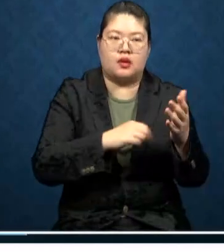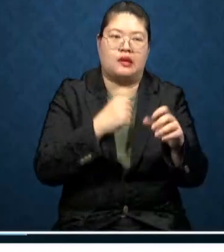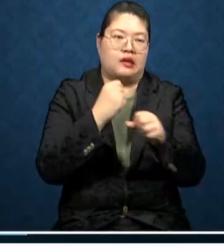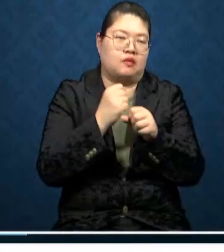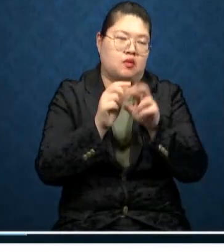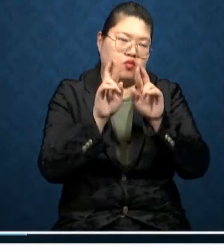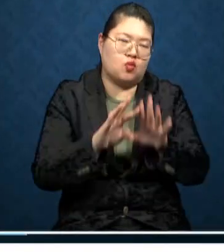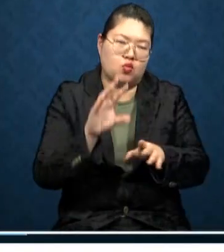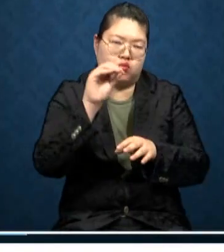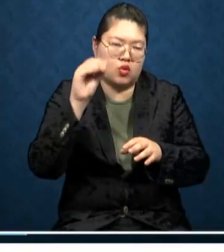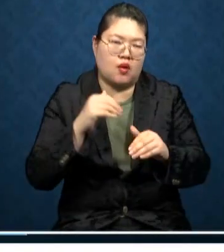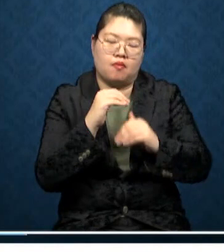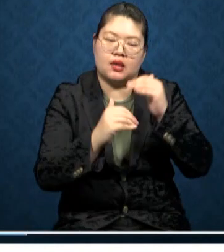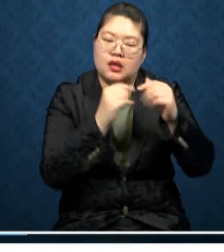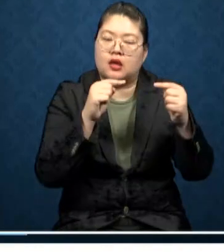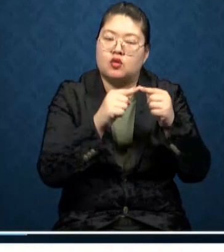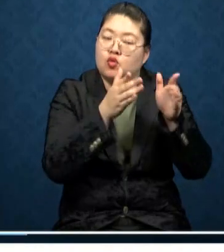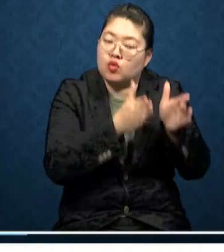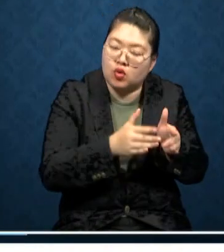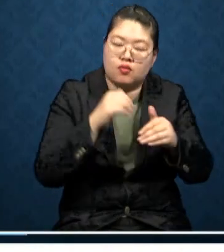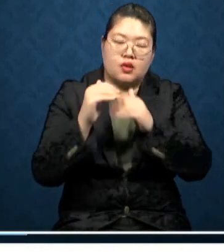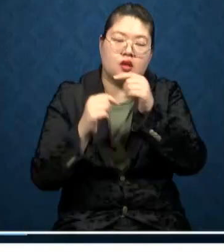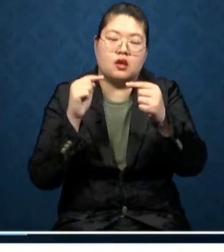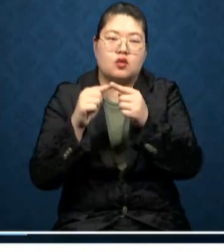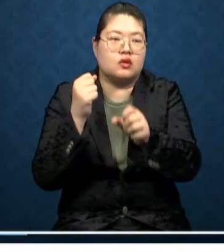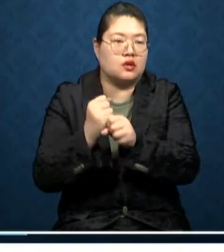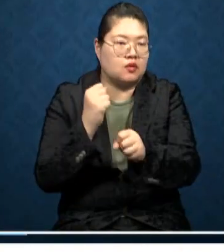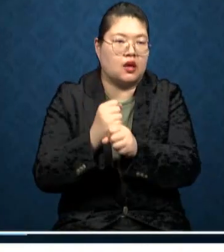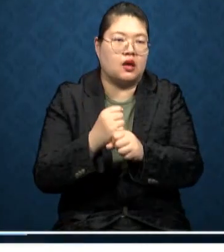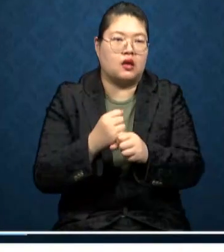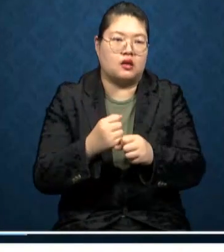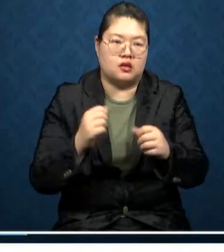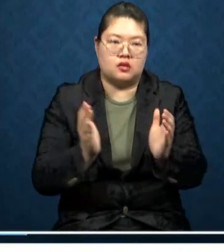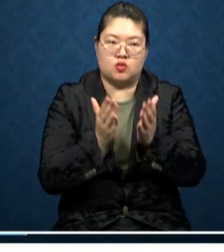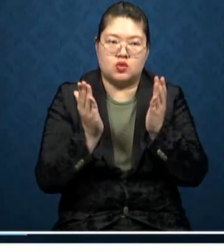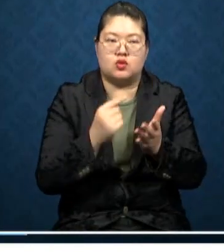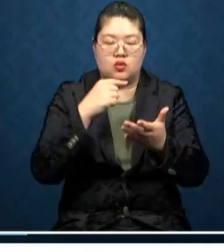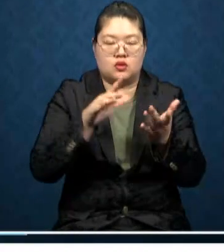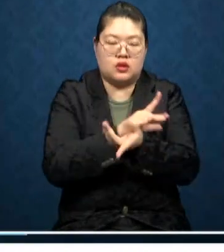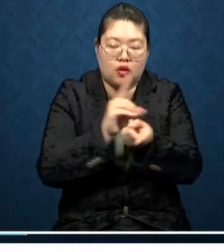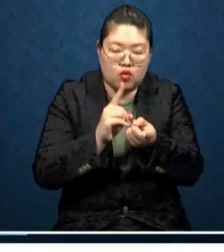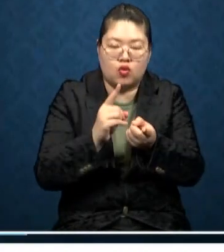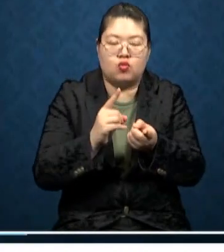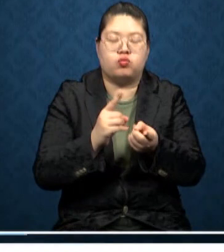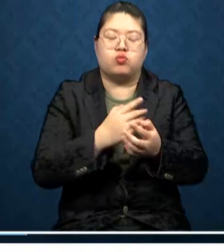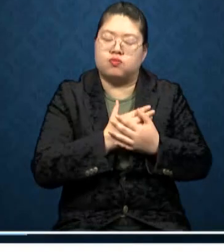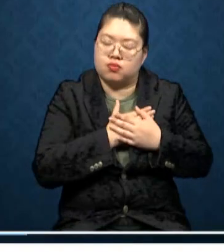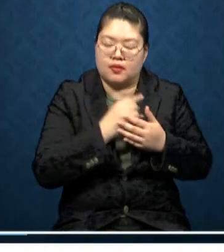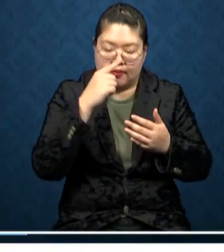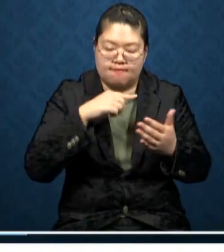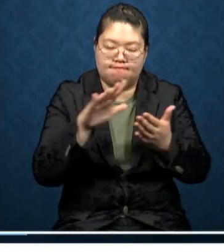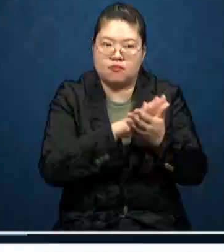STEMในการพัฒนาคนพัฒนางานก็จะเป็นการสร้างสรรค์สังคมที่มีความรู้รักสามัคคีทั่วไทยโดยภาคการ